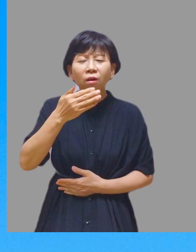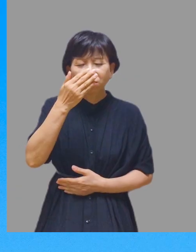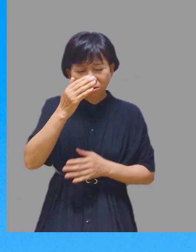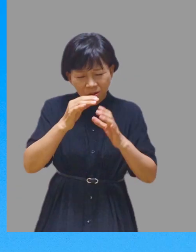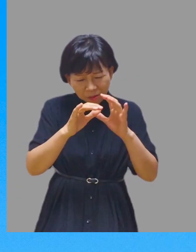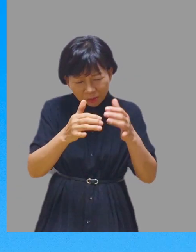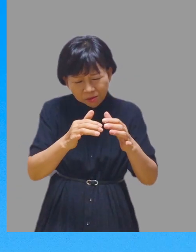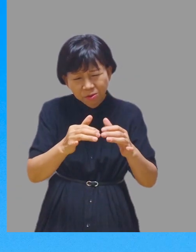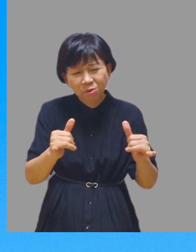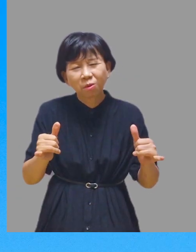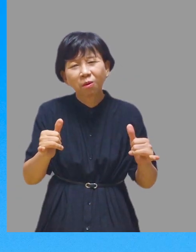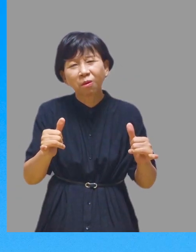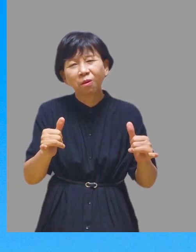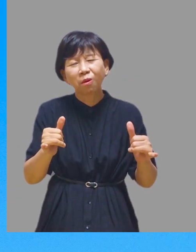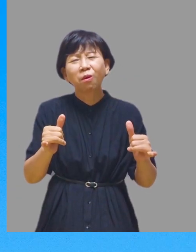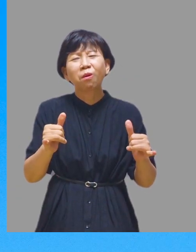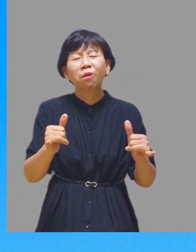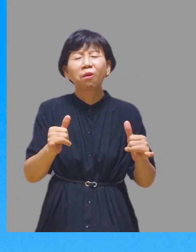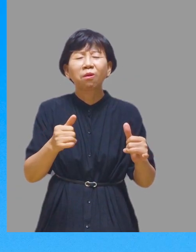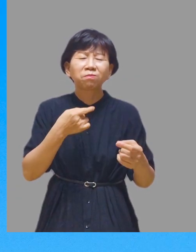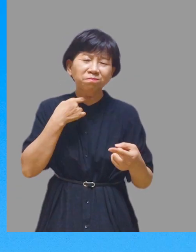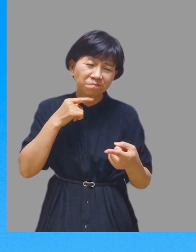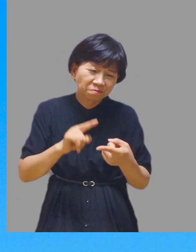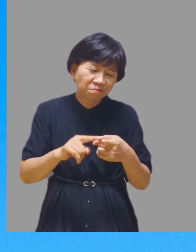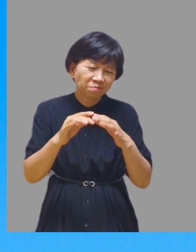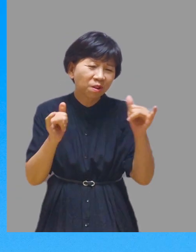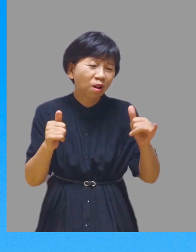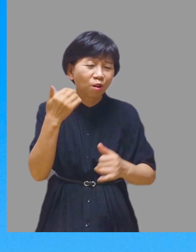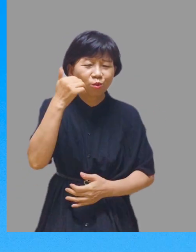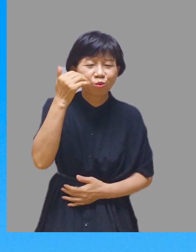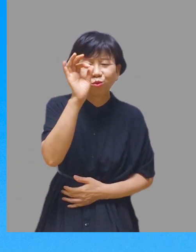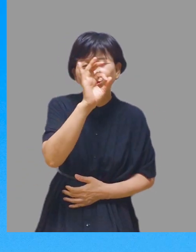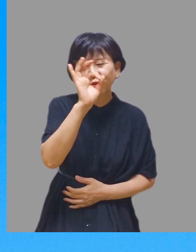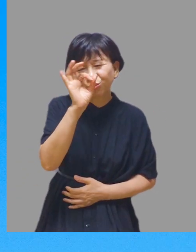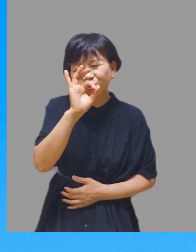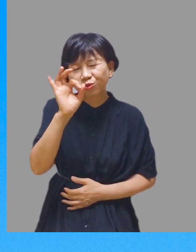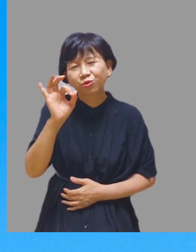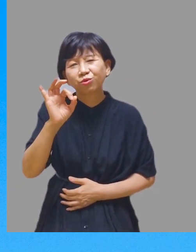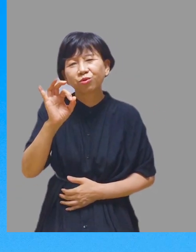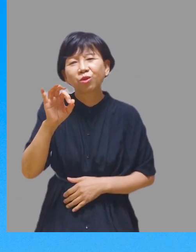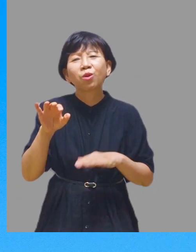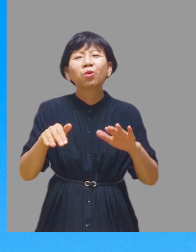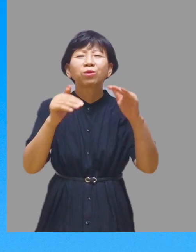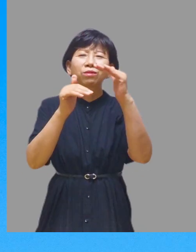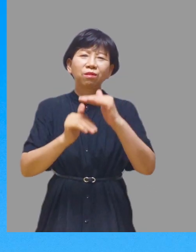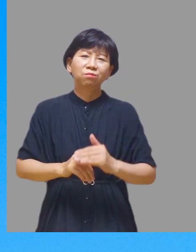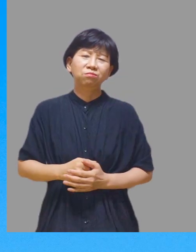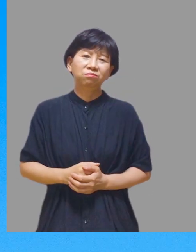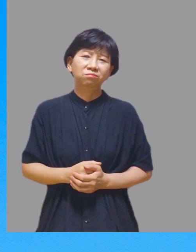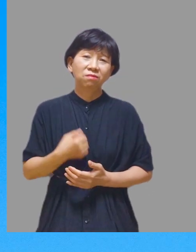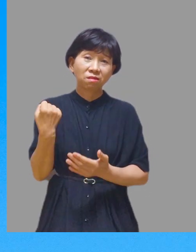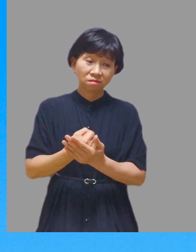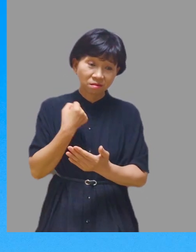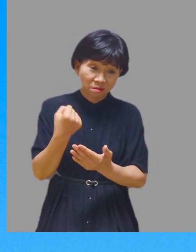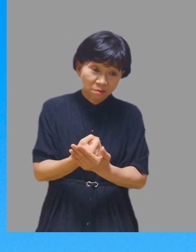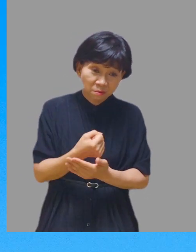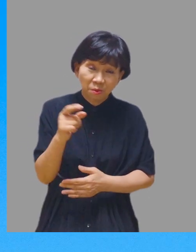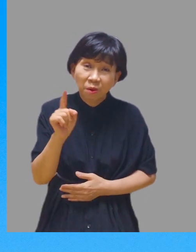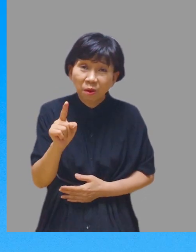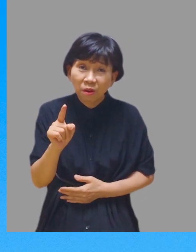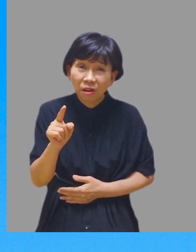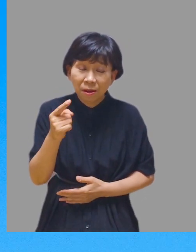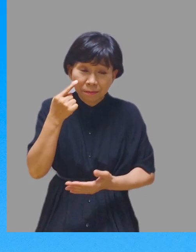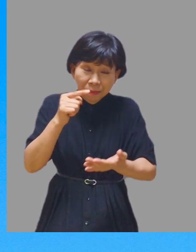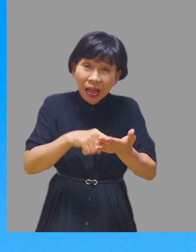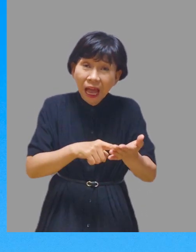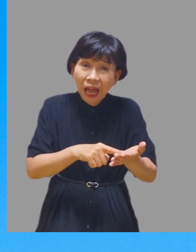당시에도 한 사람을 찾으셨다는 말씀이 오늘 본문이었습니다. 그런데 안타깝게도 오늘 본문의